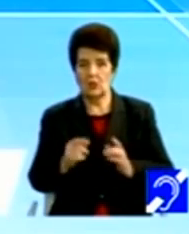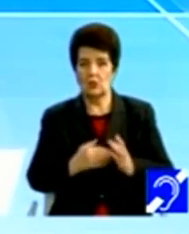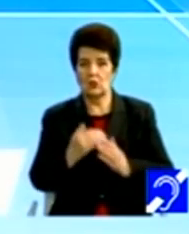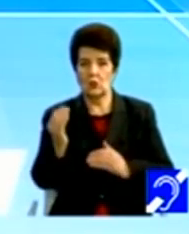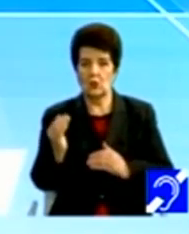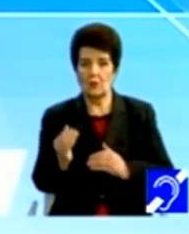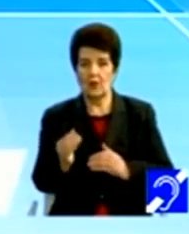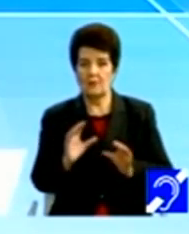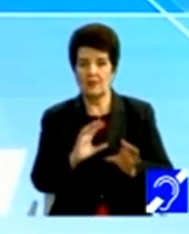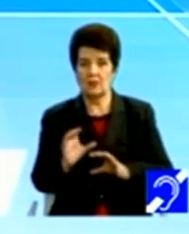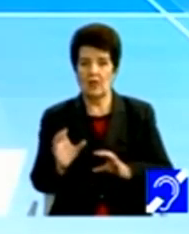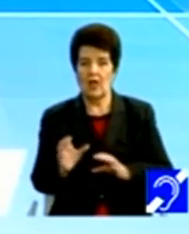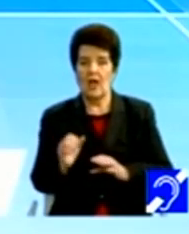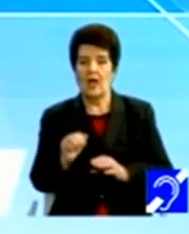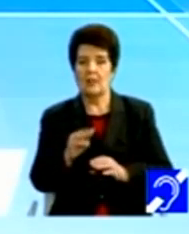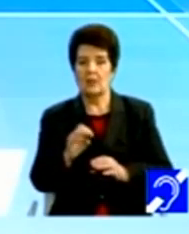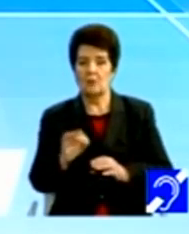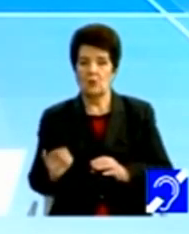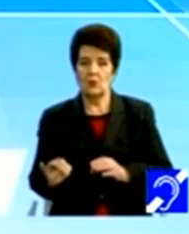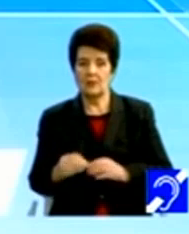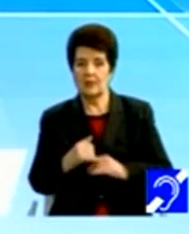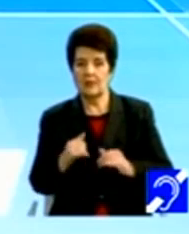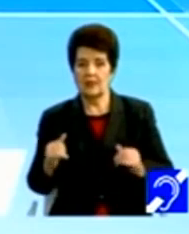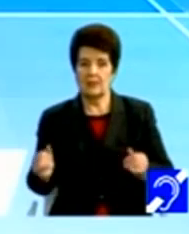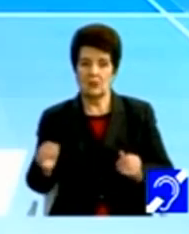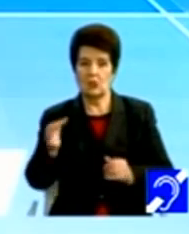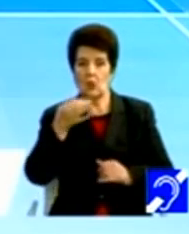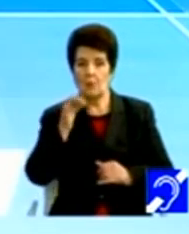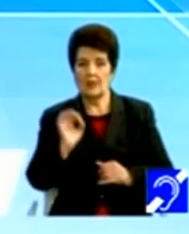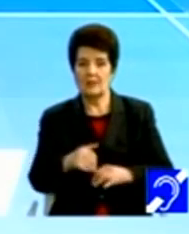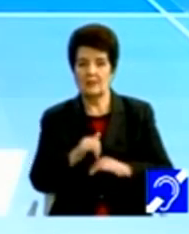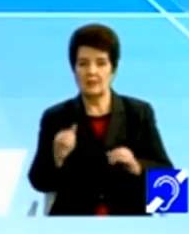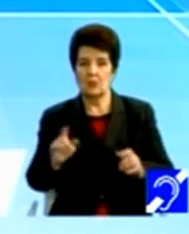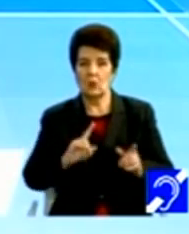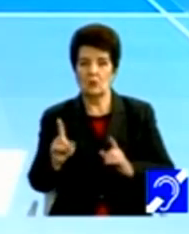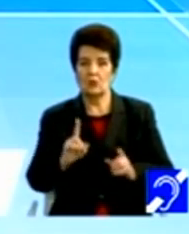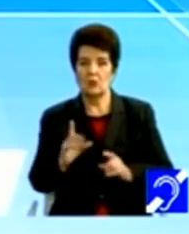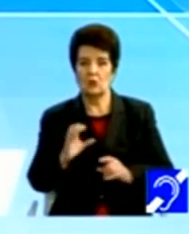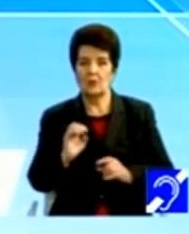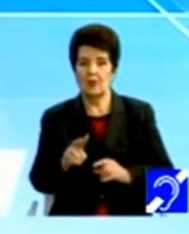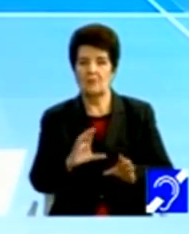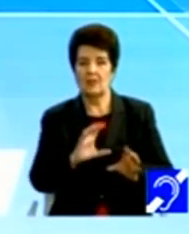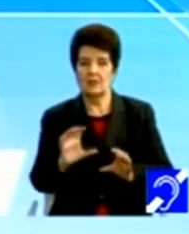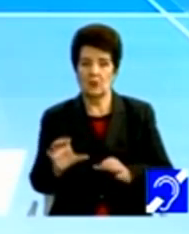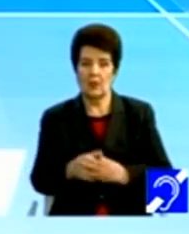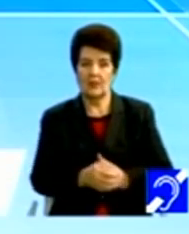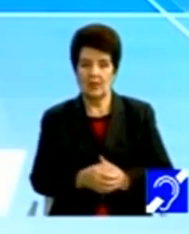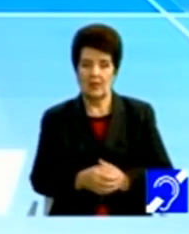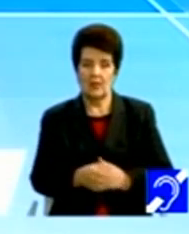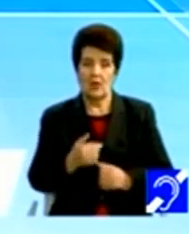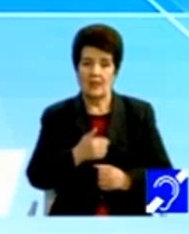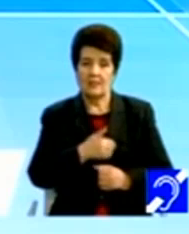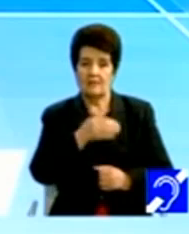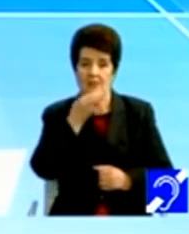Securitate a primit atribuții extinse. Veți păstra aceste competențe extinse ale Consiliului Suprem de Securitate. Vreau să vă